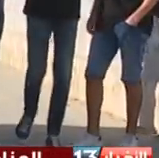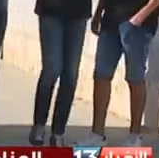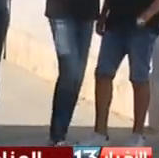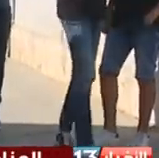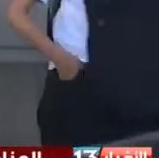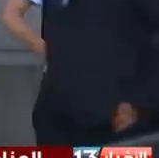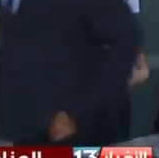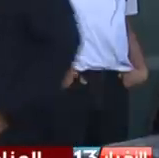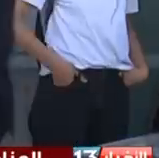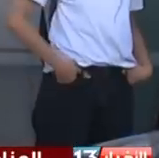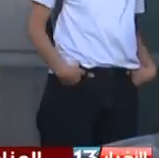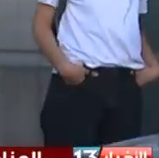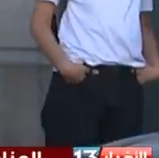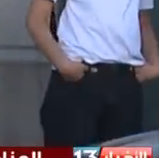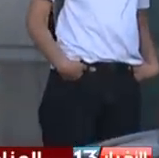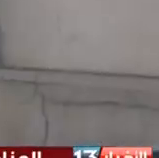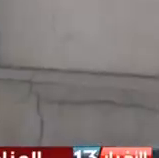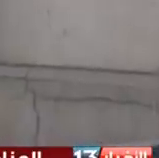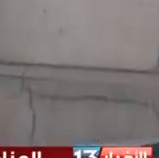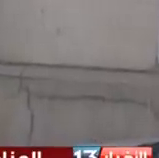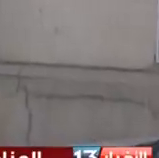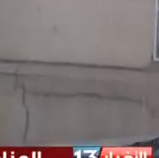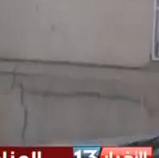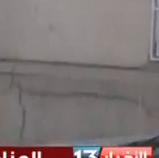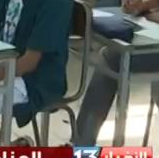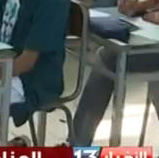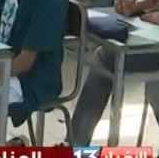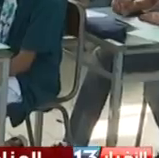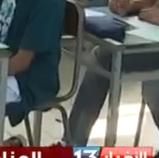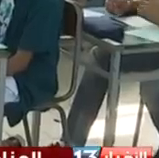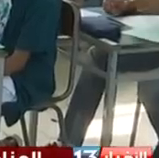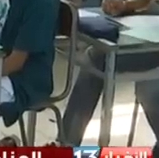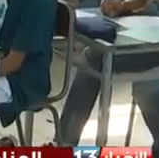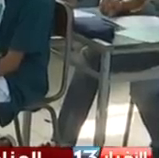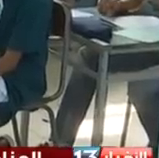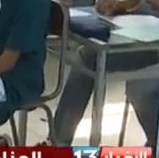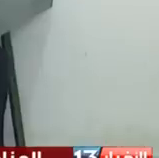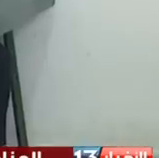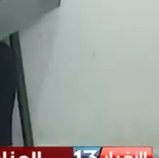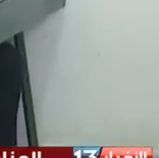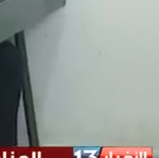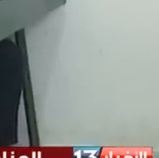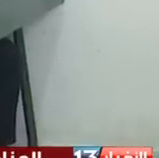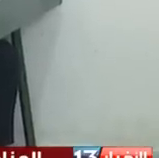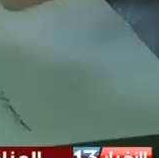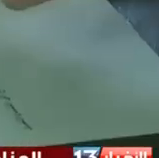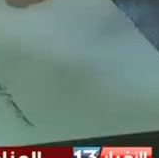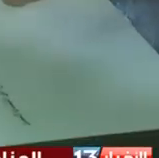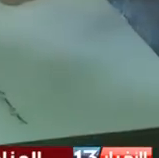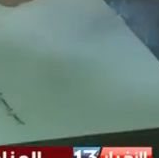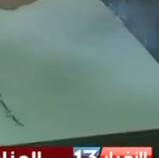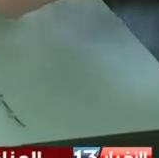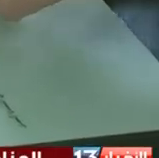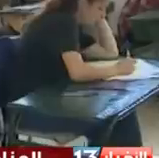أكثر من 30,000 مترشح يشرعون في إجراء اختبارات مناظرة ختم التعليم الأساسي العام والتقني للسنة